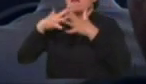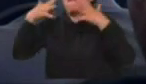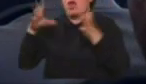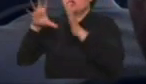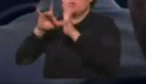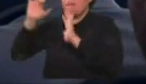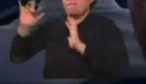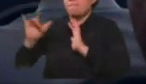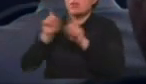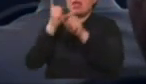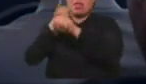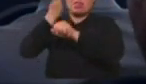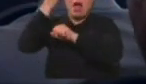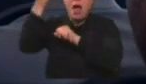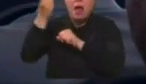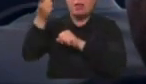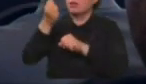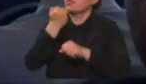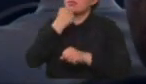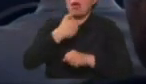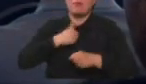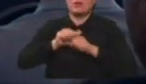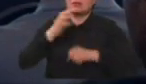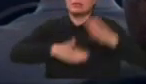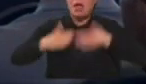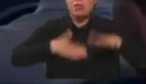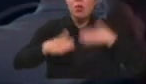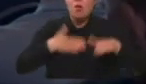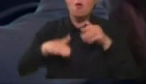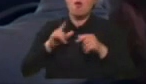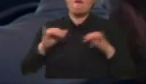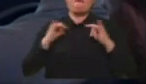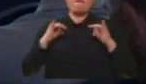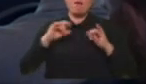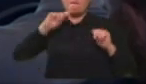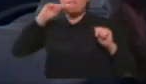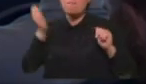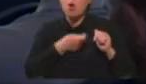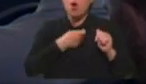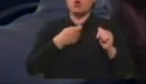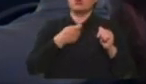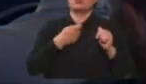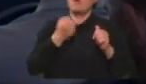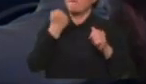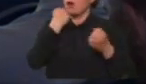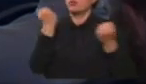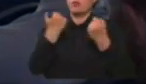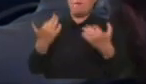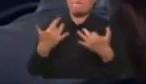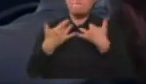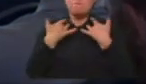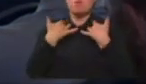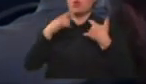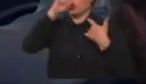przede wszystkim dalekobieżnych, z czego chyba najbardziej jesteśmy zadowoleni, bo komfort podróży bardzo mocno wpływa na